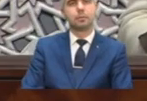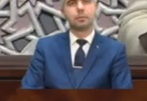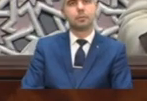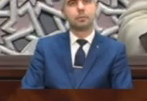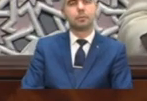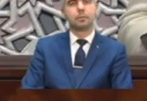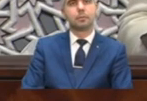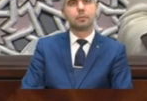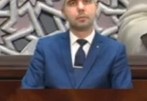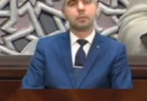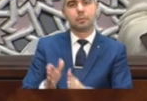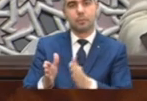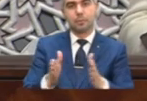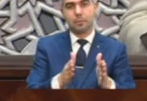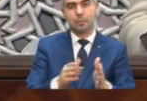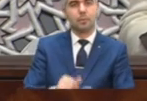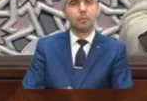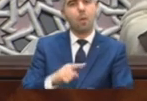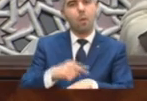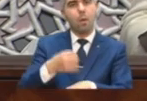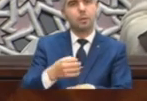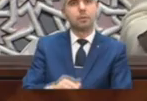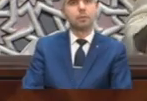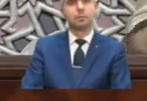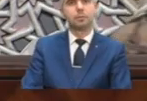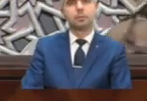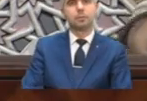السيدة الوزيرة المحترمة فيما بقي من وقت.